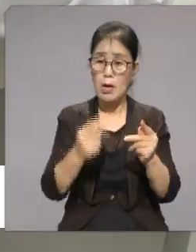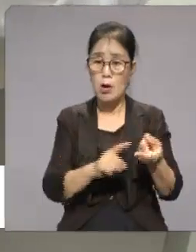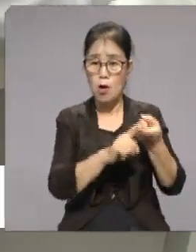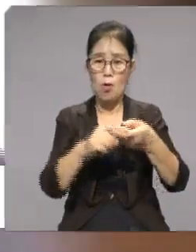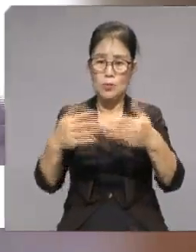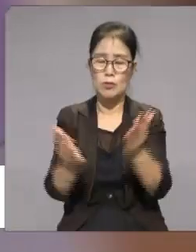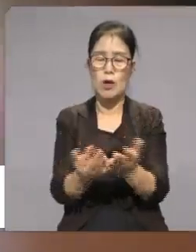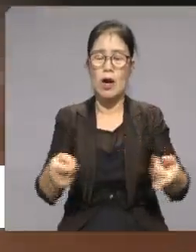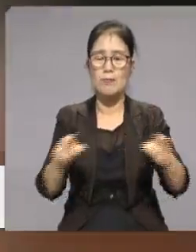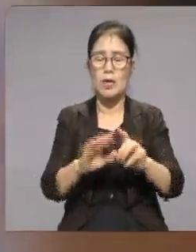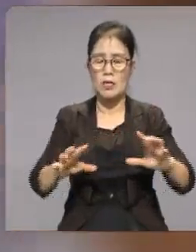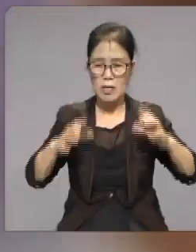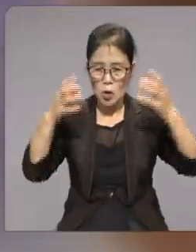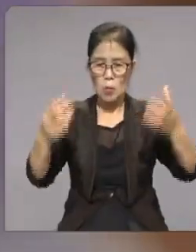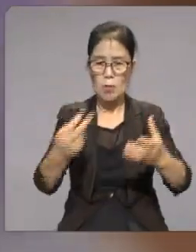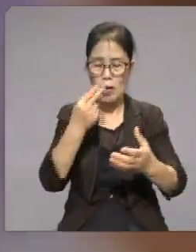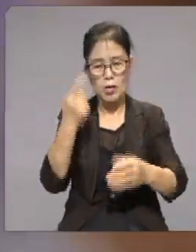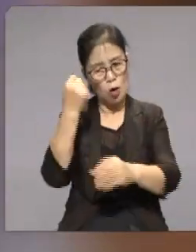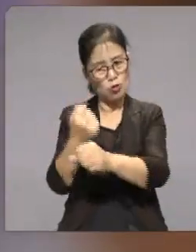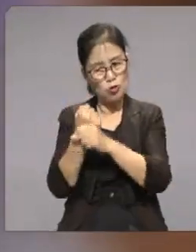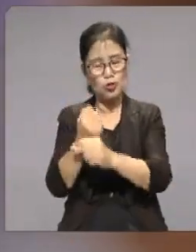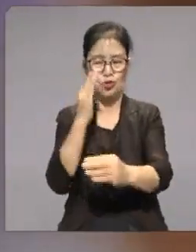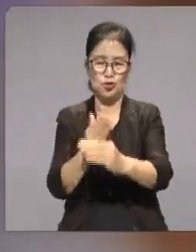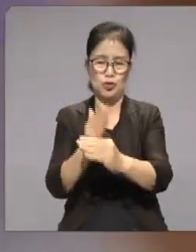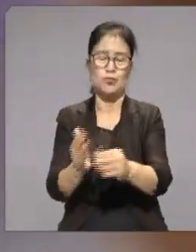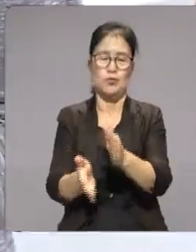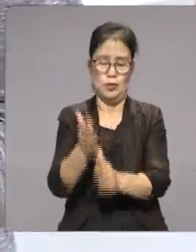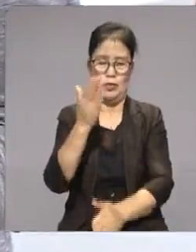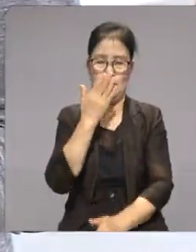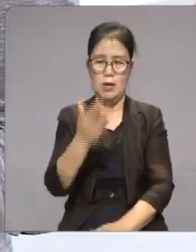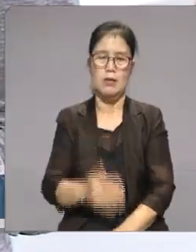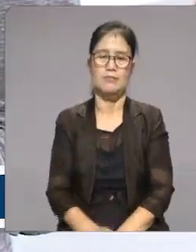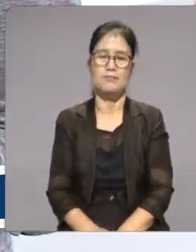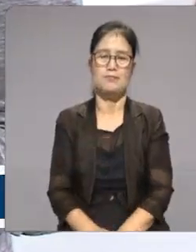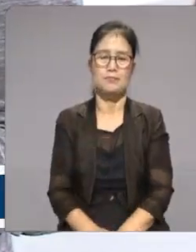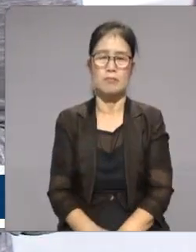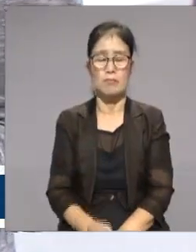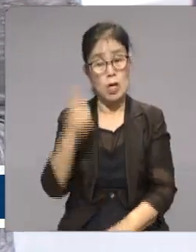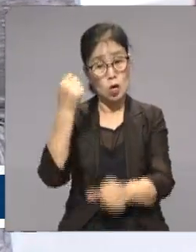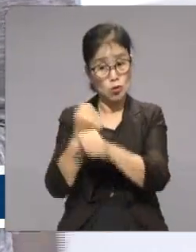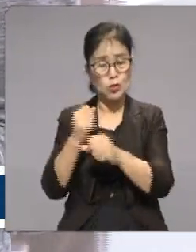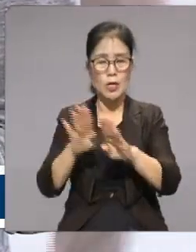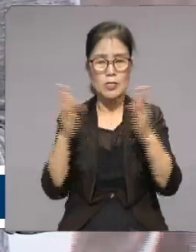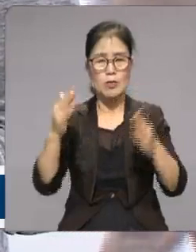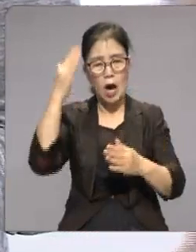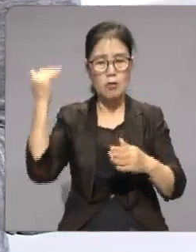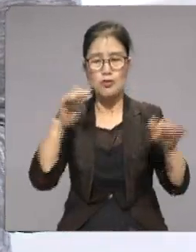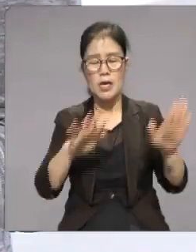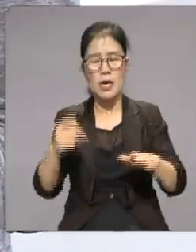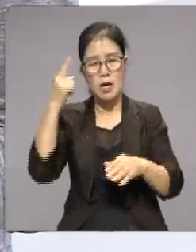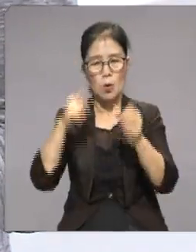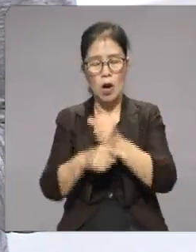맞물려 글로벌 바이오 연구개발 거점 도시로 거듭나게 됐습니다. 마린 뉴겐트 코리아 개소로 한국